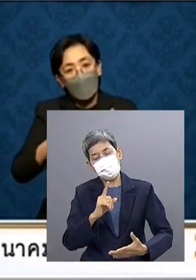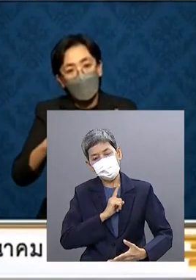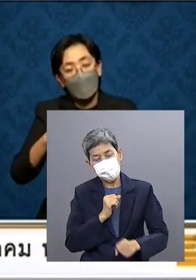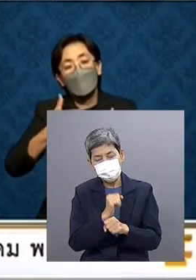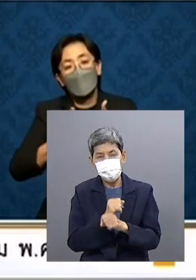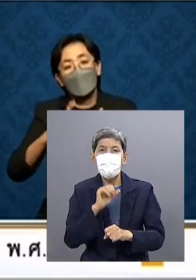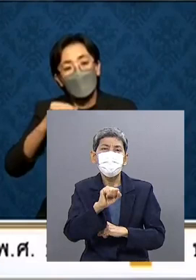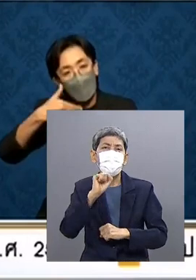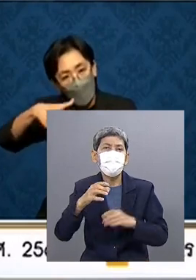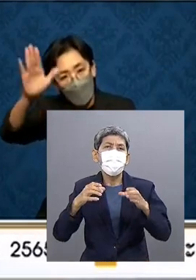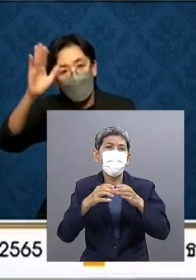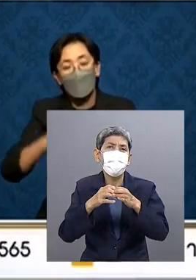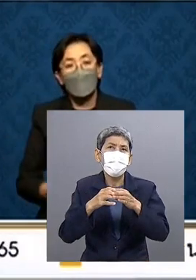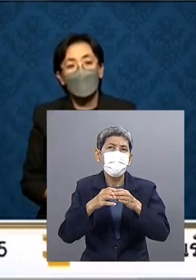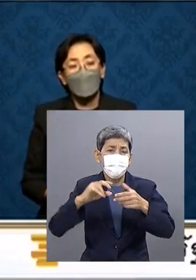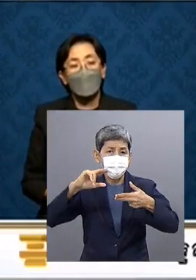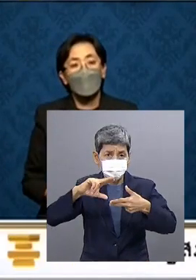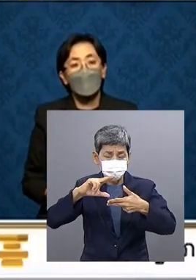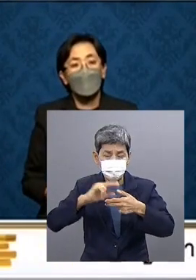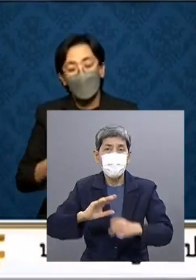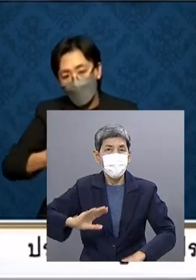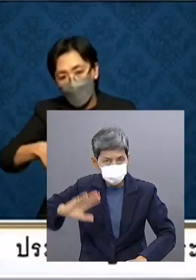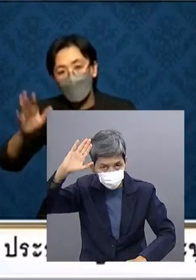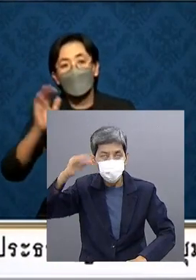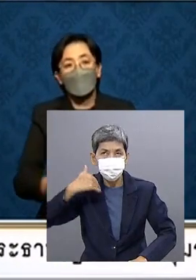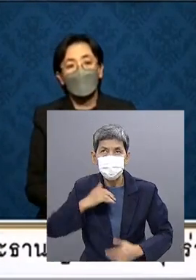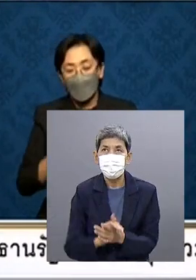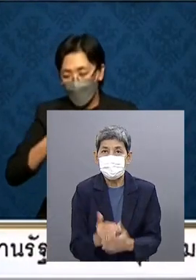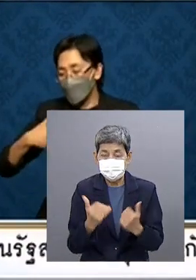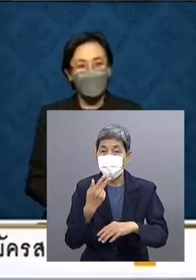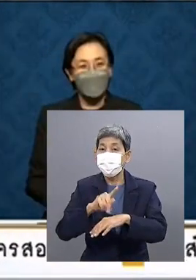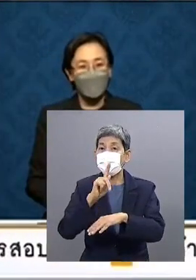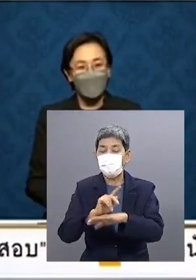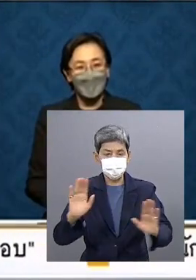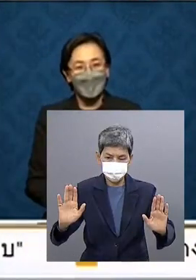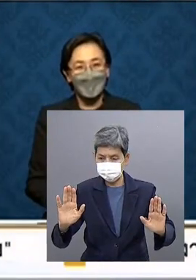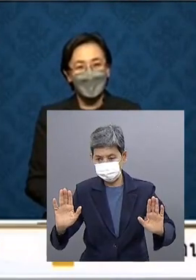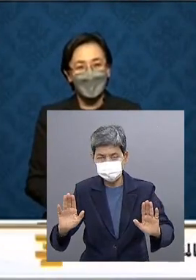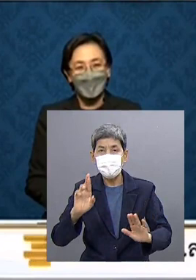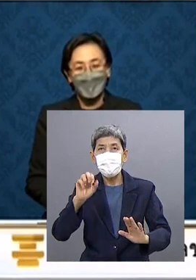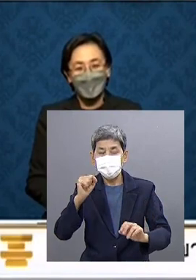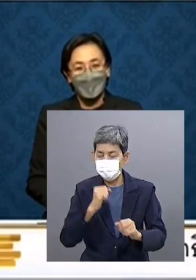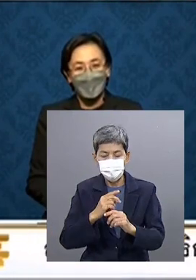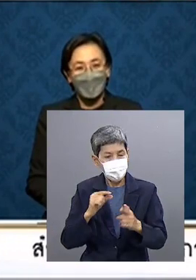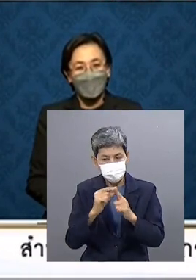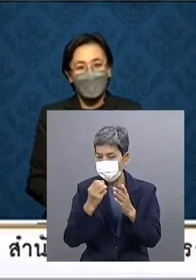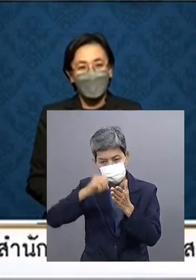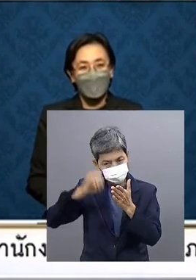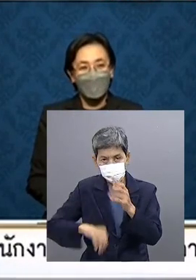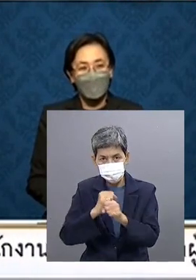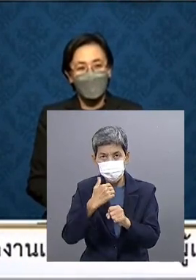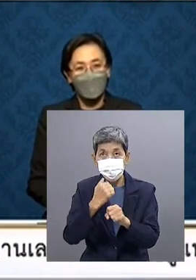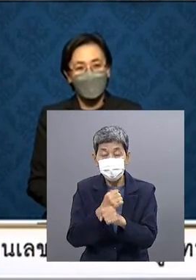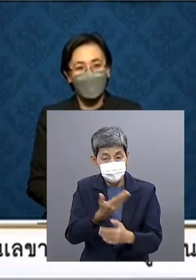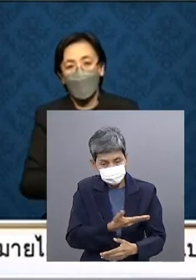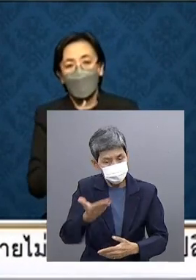พลังประชานั้นประชารัฐลุกขึ้นประท้วงกะจนประธานที่ประชุมนั้นต้องขอให้นายรังสิมานัดถอนคำพูดก่อนที่จะเชิญออกจาก